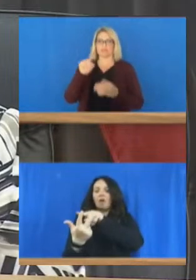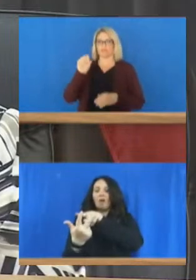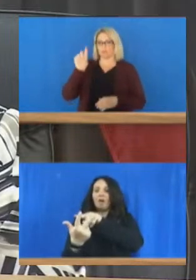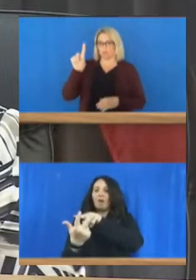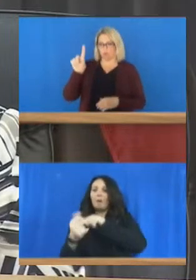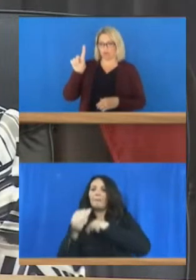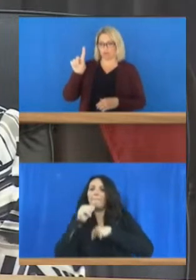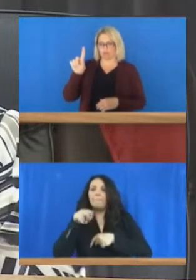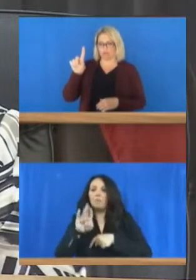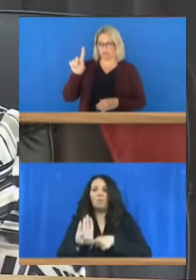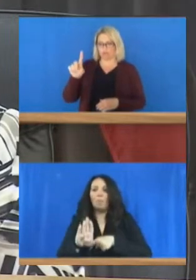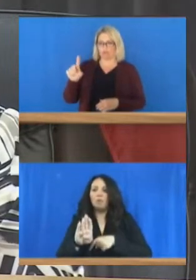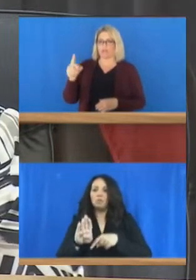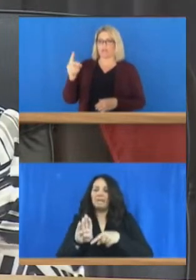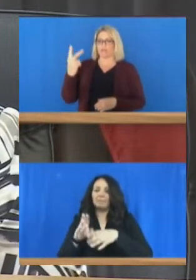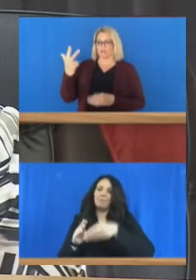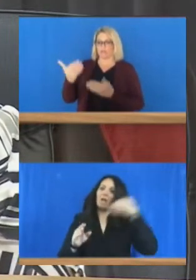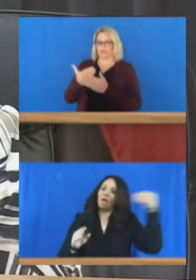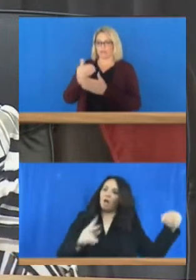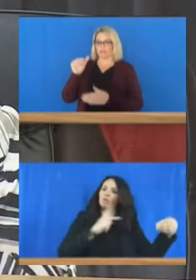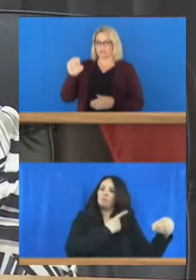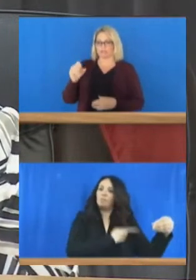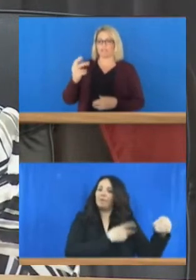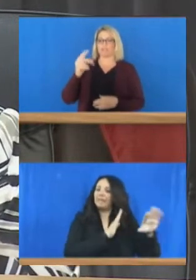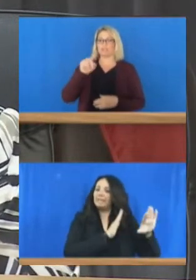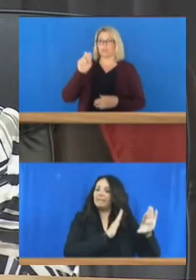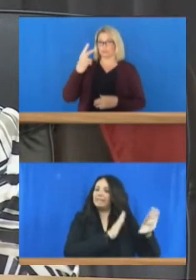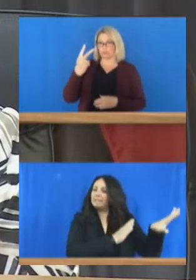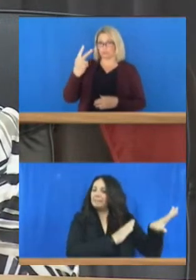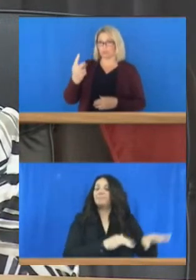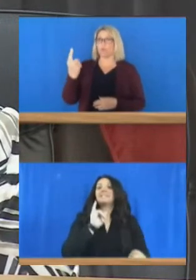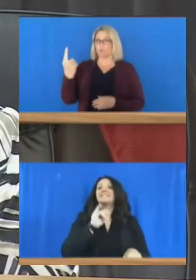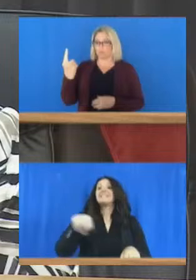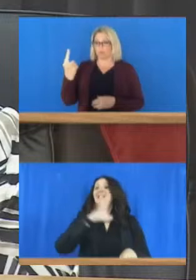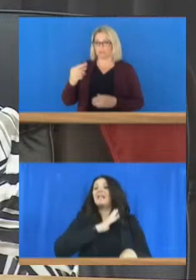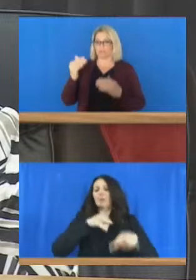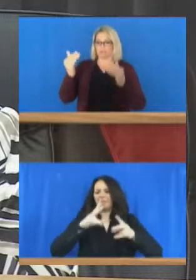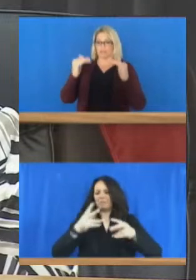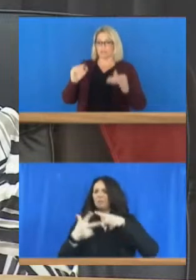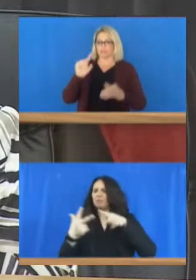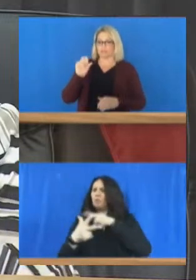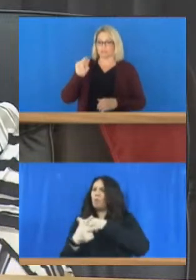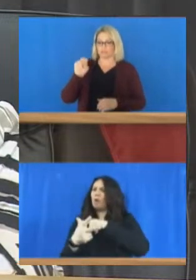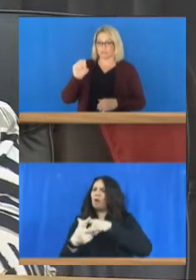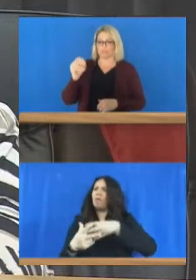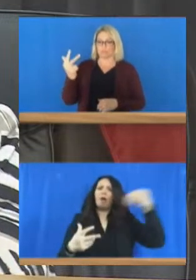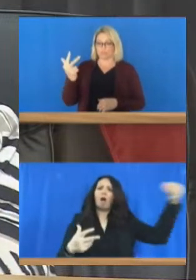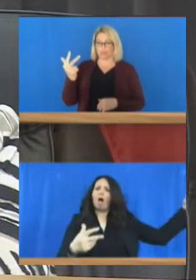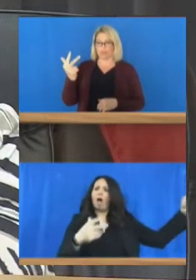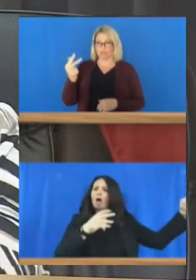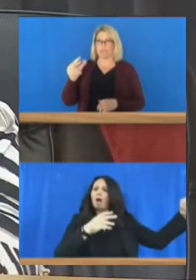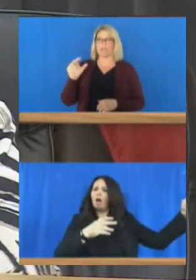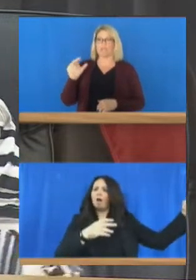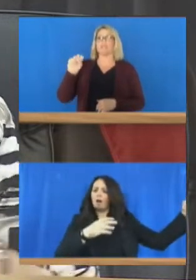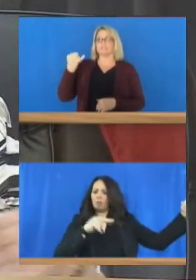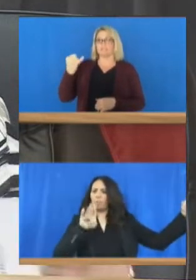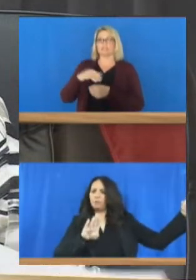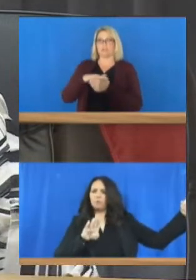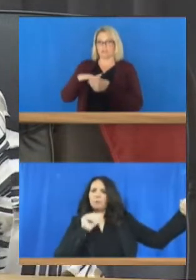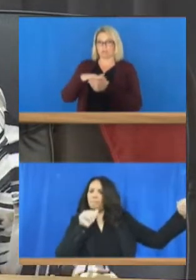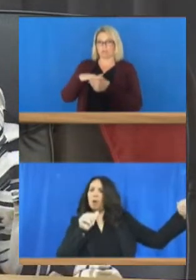zone 7, soit la région de Miramichi. Il y a également 3 nouveaux cas dans la zone 6, soit la région de Bathurst et de péninsule